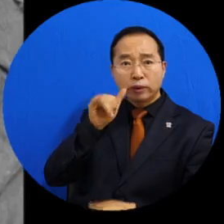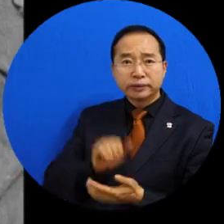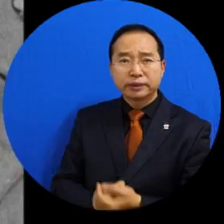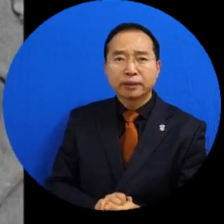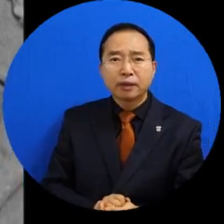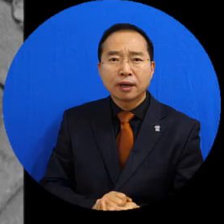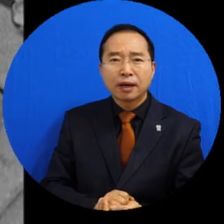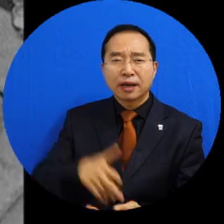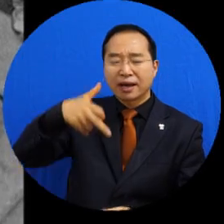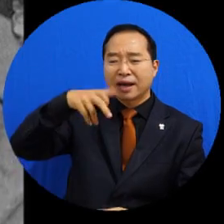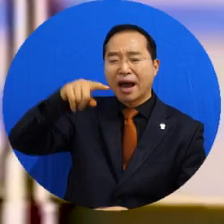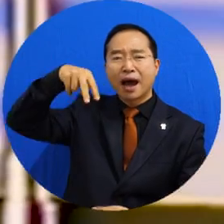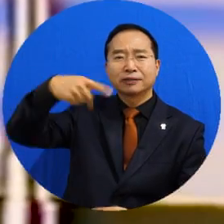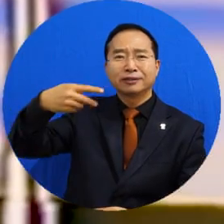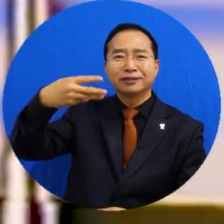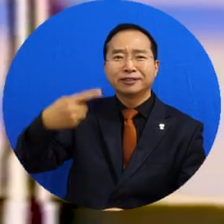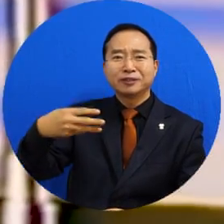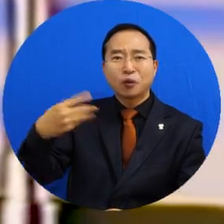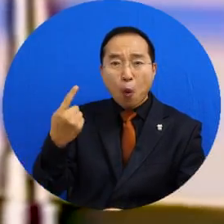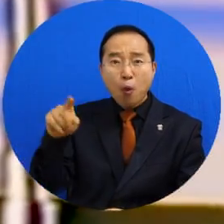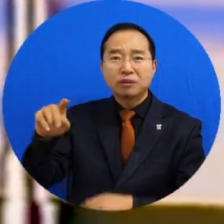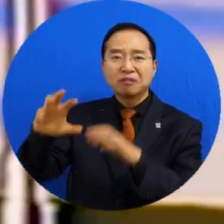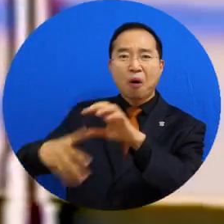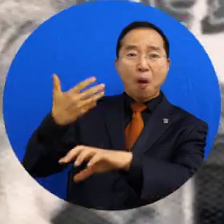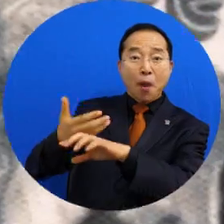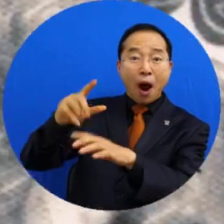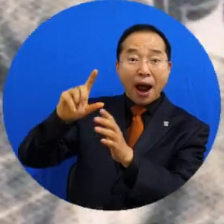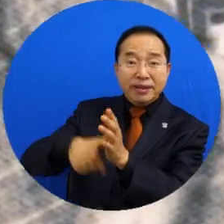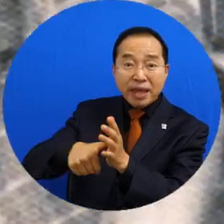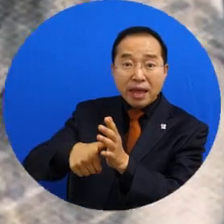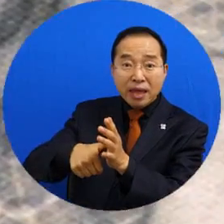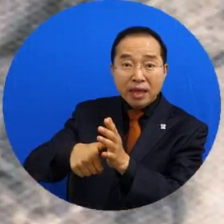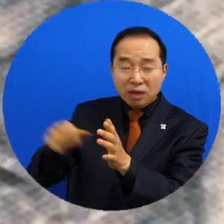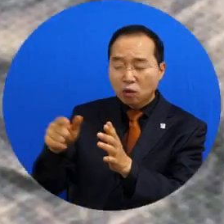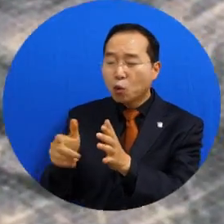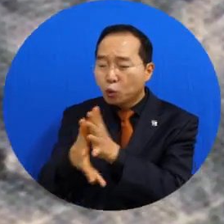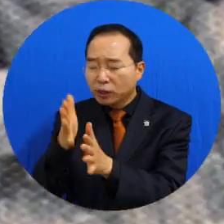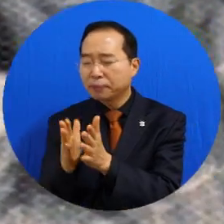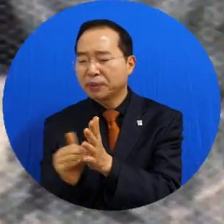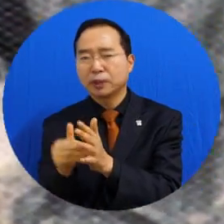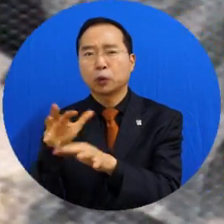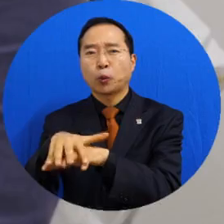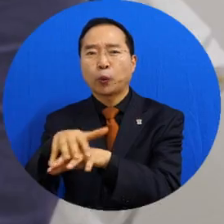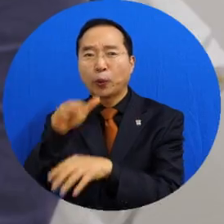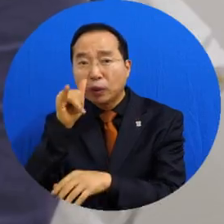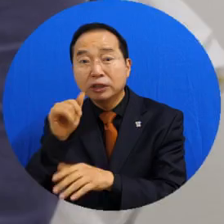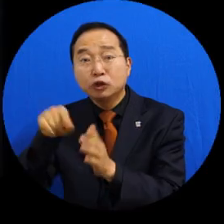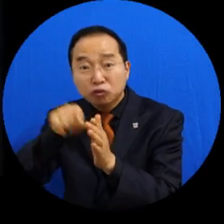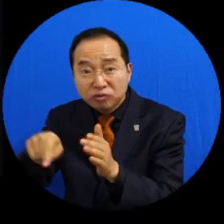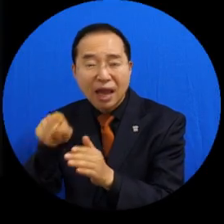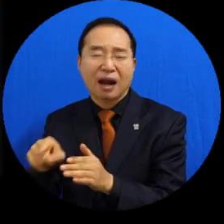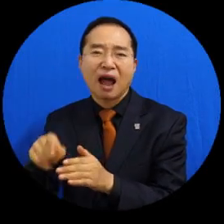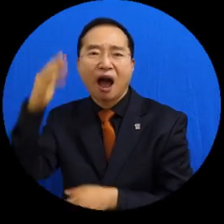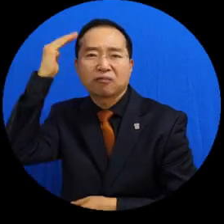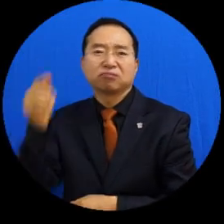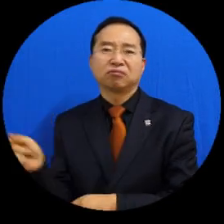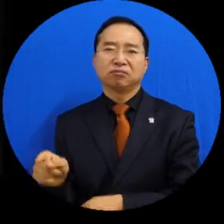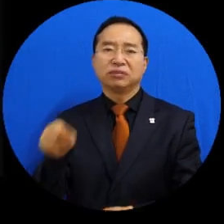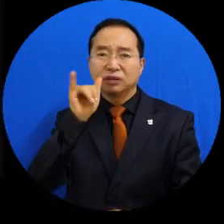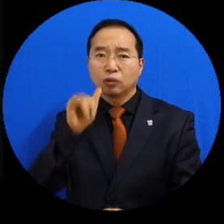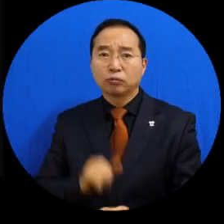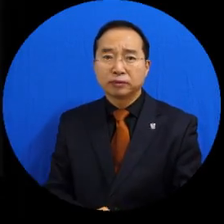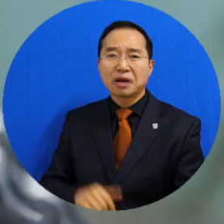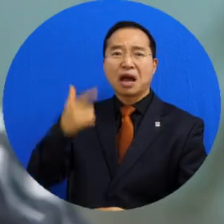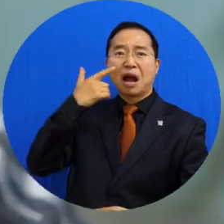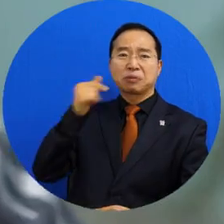Fidel Castro was in the mountains. In the city, there was clandestine group. Jerónimo was part of that. He luchó por la Revolución Cubana,